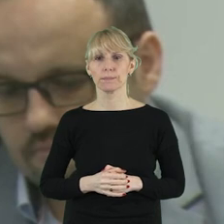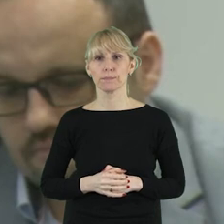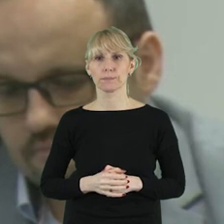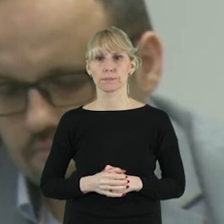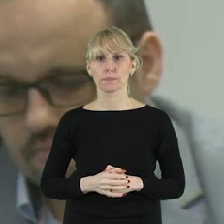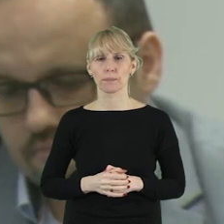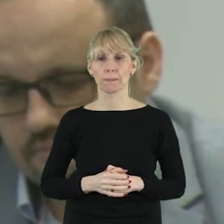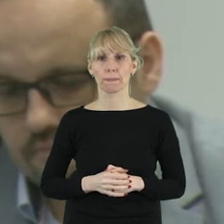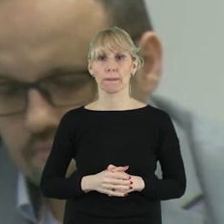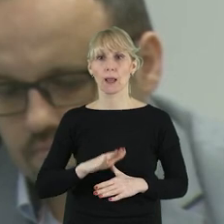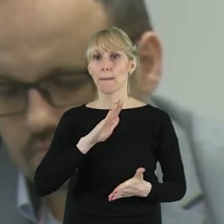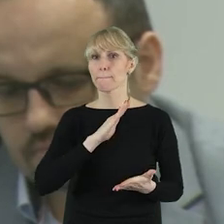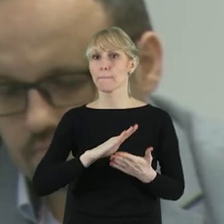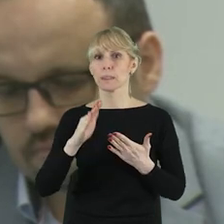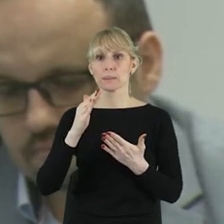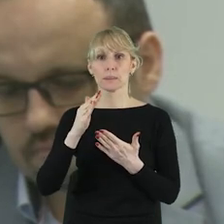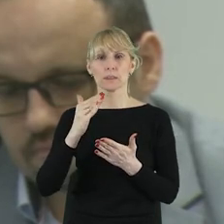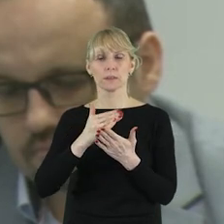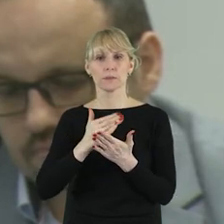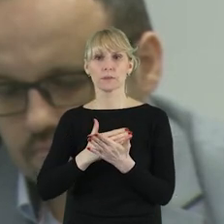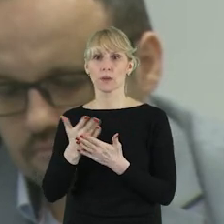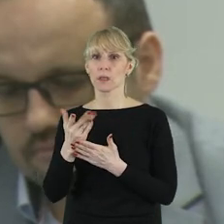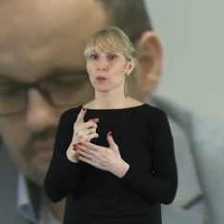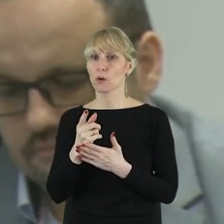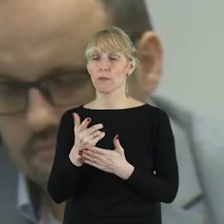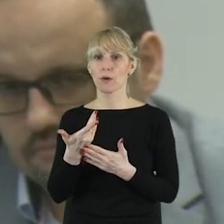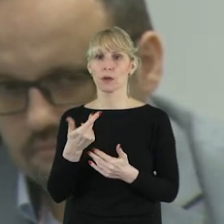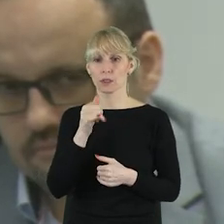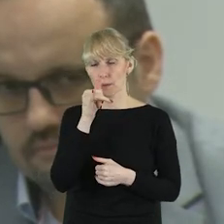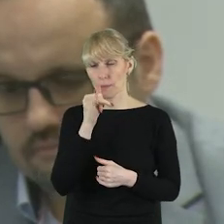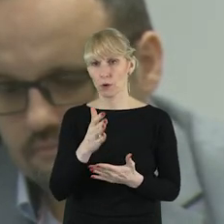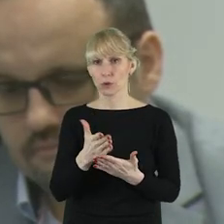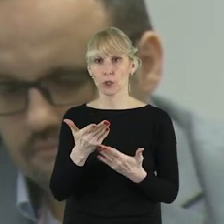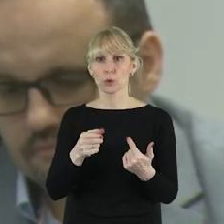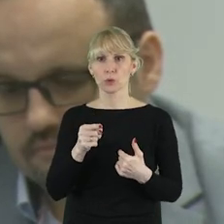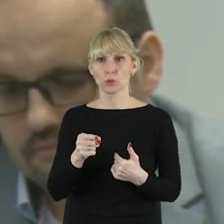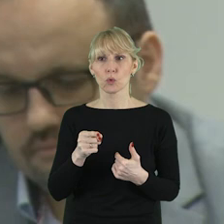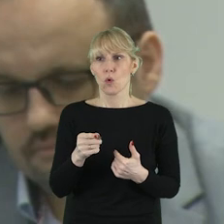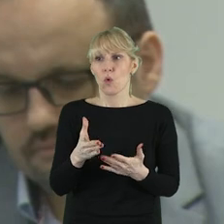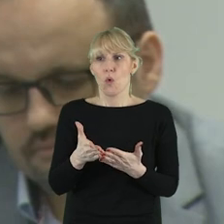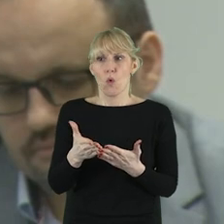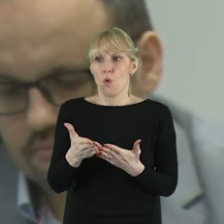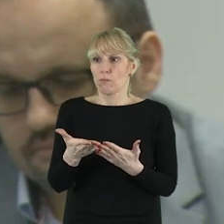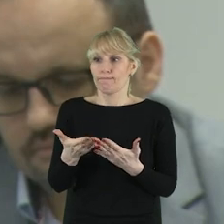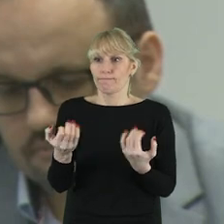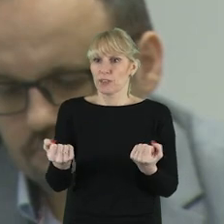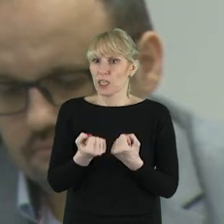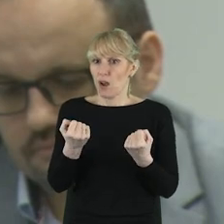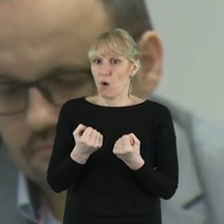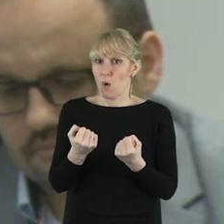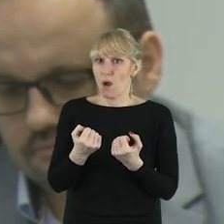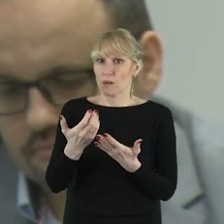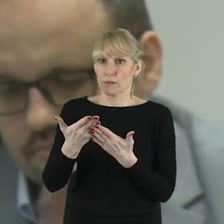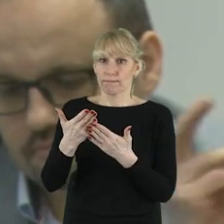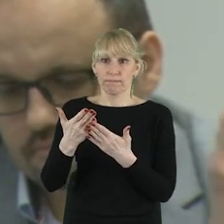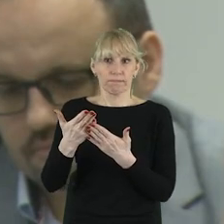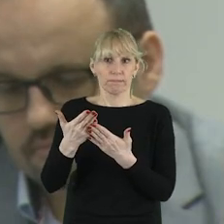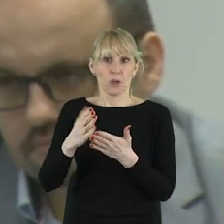świadczeń i wszystkie działania, które są prowadzone właśnie do